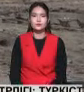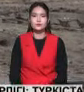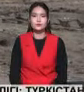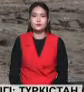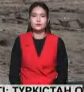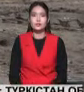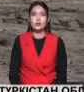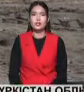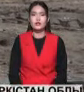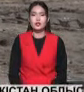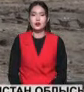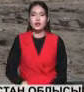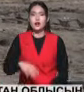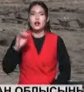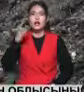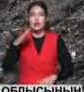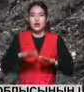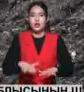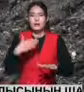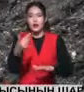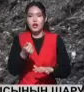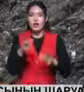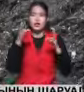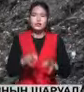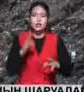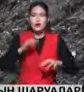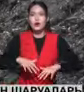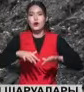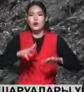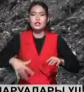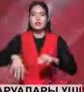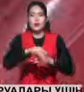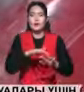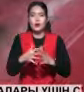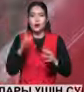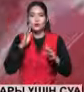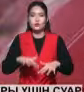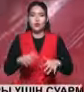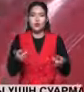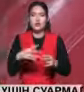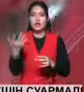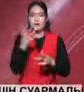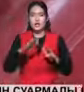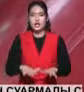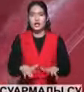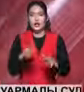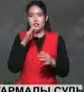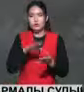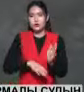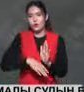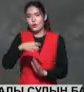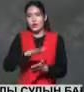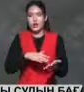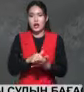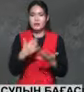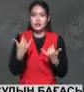Ақтоғай ауданындағы Жалаулы ауылы тасқыннан ең көп зардап шеккен елді мекен. Ауылдағы 14 үй су астында қалды. Оның 5-і тұруға жарамсыз болды. Сол себептен де